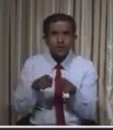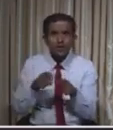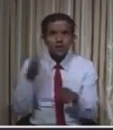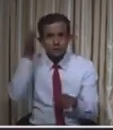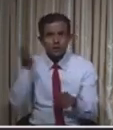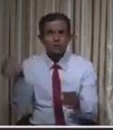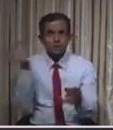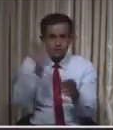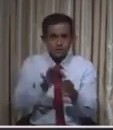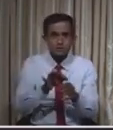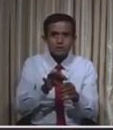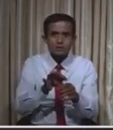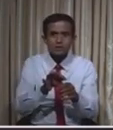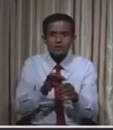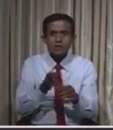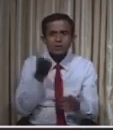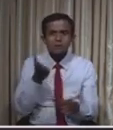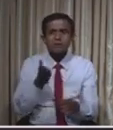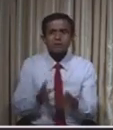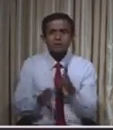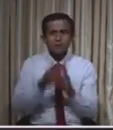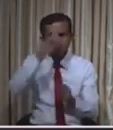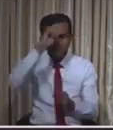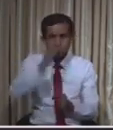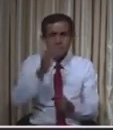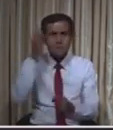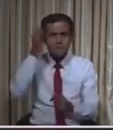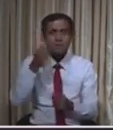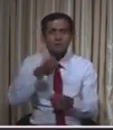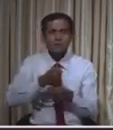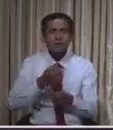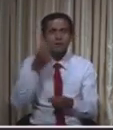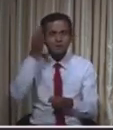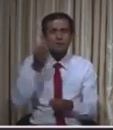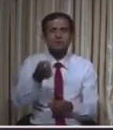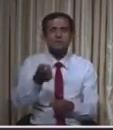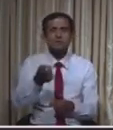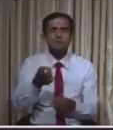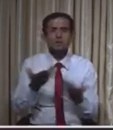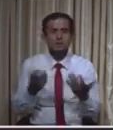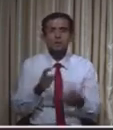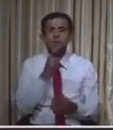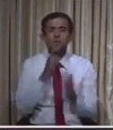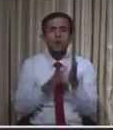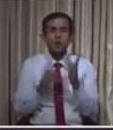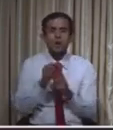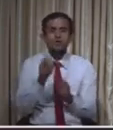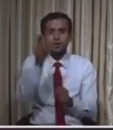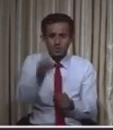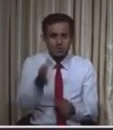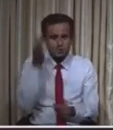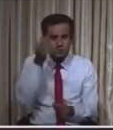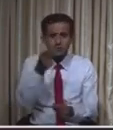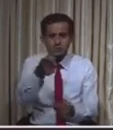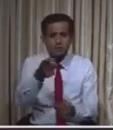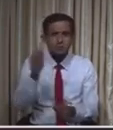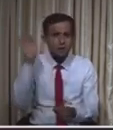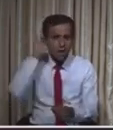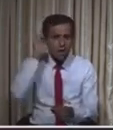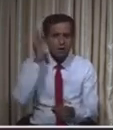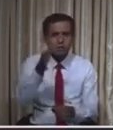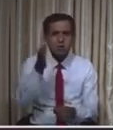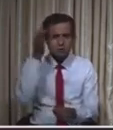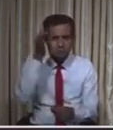හාද යොදාන්න මේ මේ මේ ජනාධිපතිවරයාට පිස්සුද මේ ආණ්ඩුවට පිස්සුද එහෙම නැත්නම් අධිකරණ ඇමතුමා ඔබතුමාට පිස්සුද මම අහනවා ඔබතුමාට